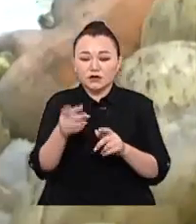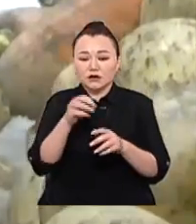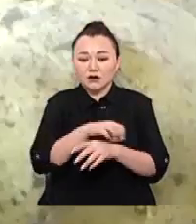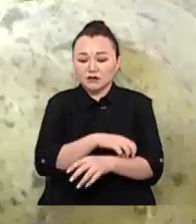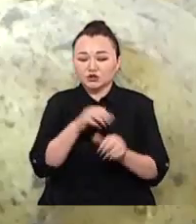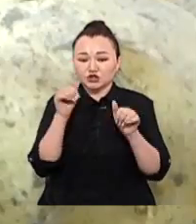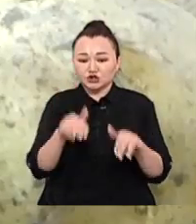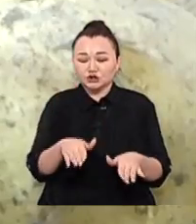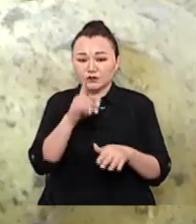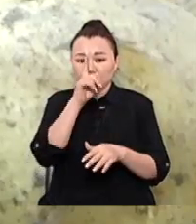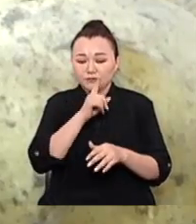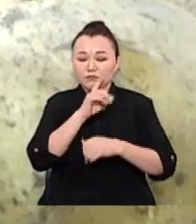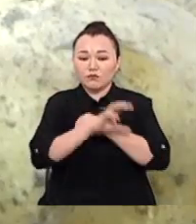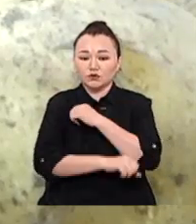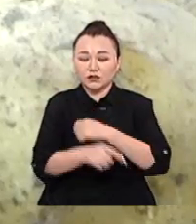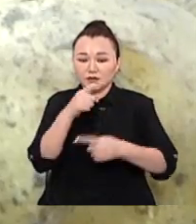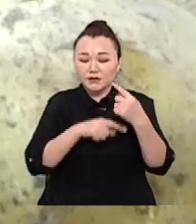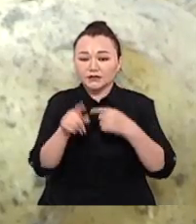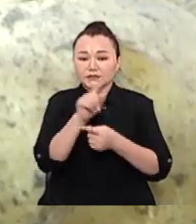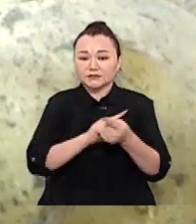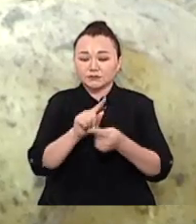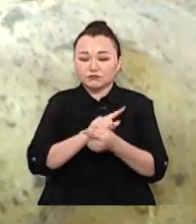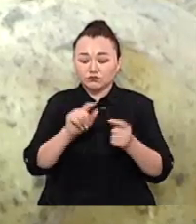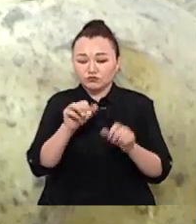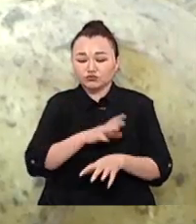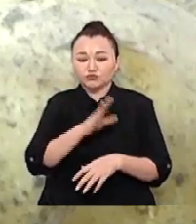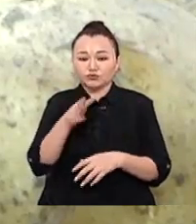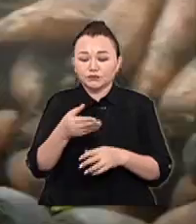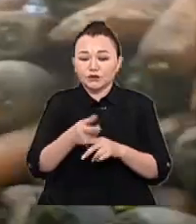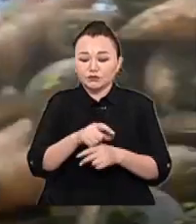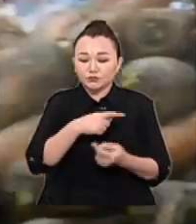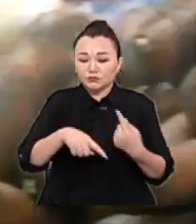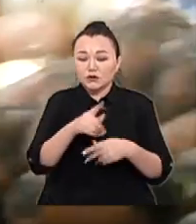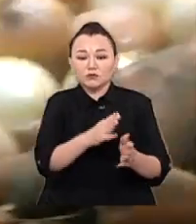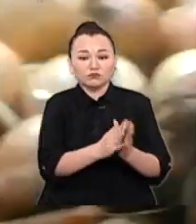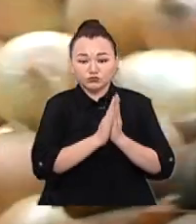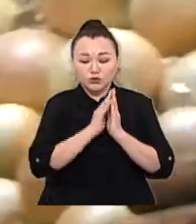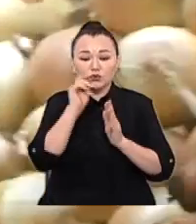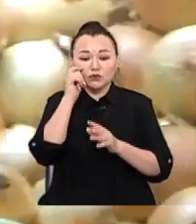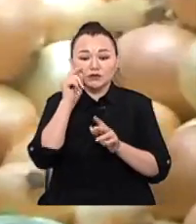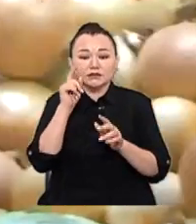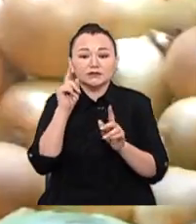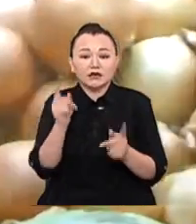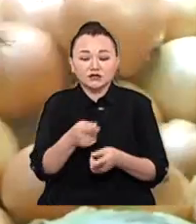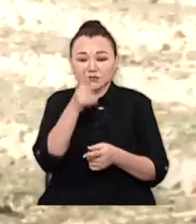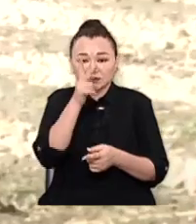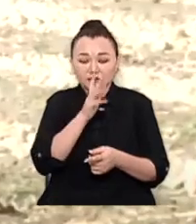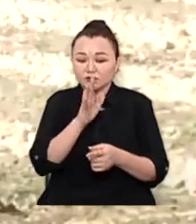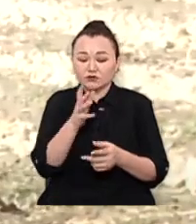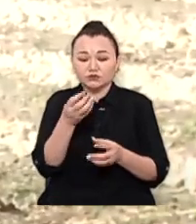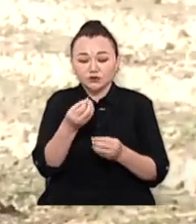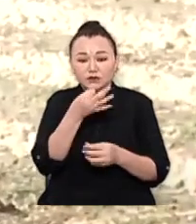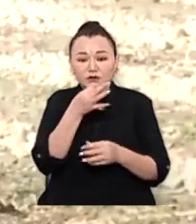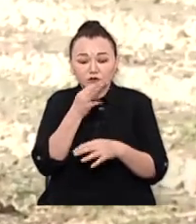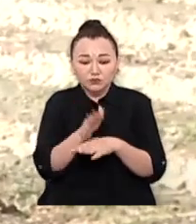комиссия шешіміне бір айдан кейін қайта өзгерістер енгізілуі мүмкін. Сондықтан кәсіпкерлердің өтініші ескеріліп, пияз экспортына тыйым 3 ай емес, одан ертерек